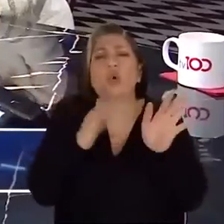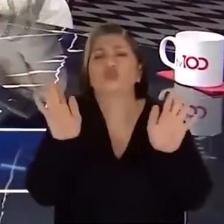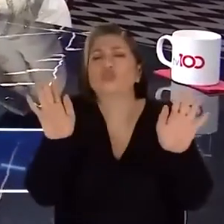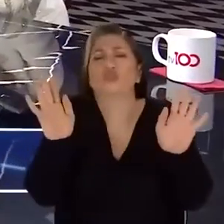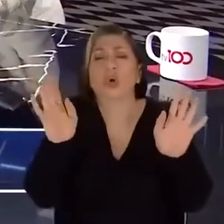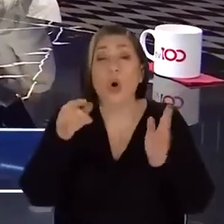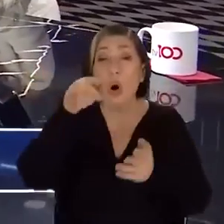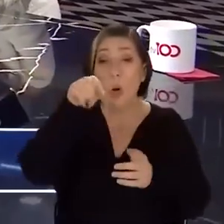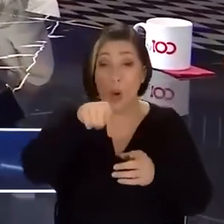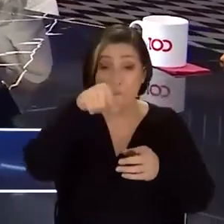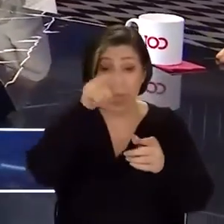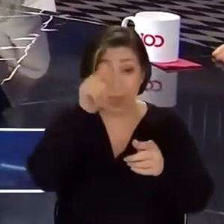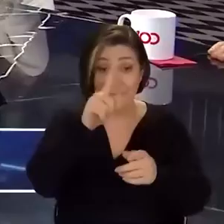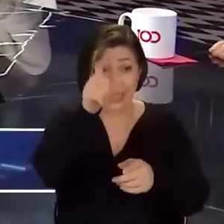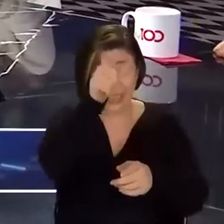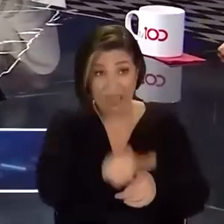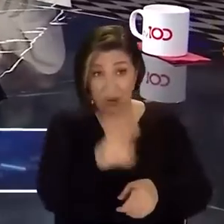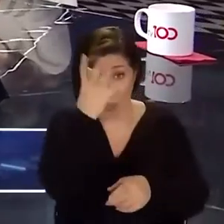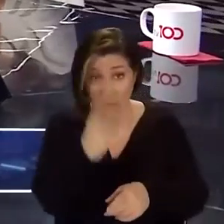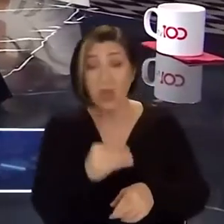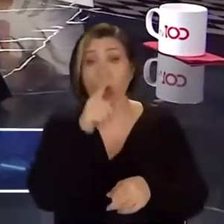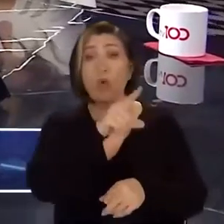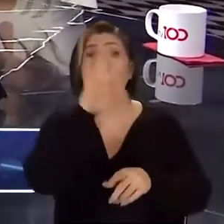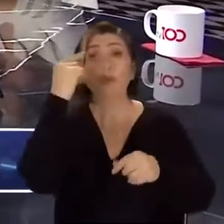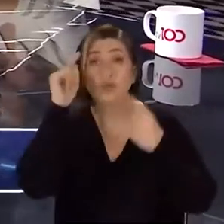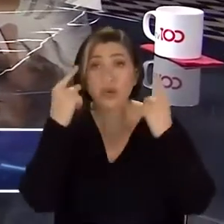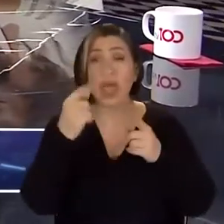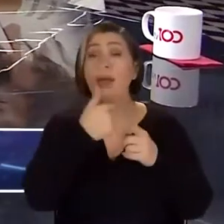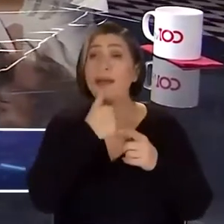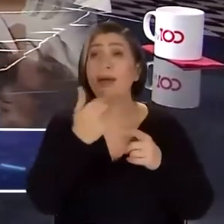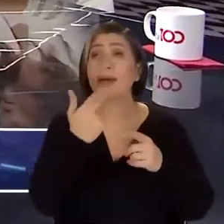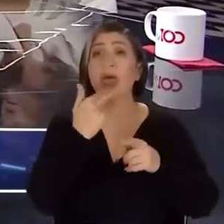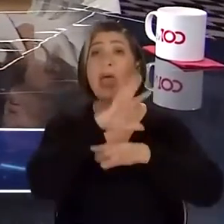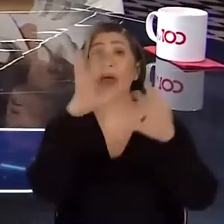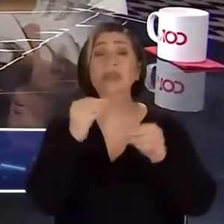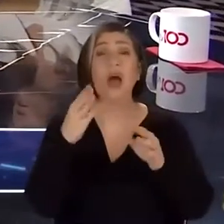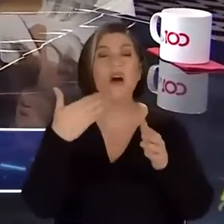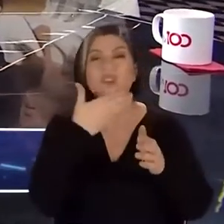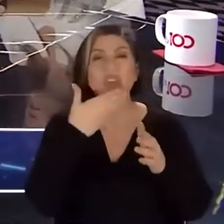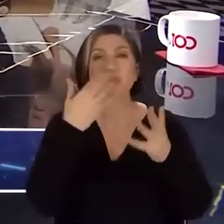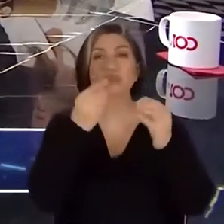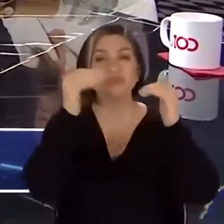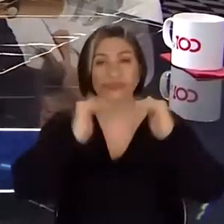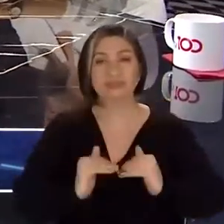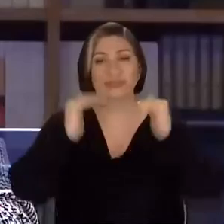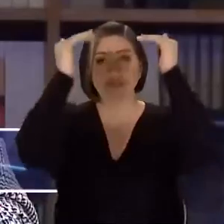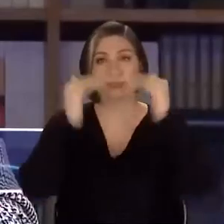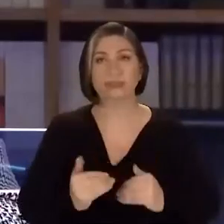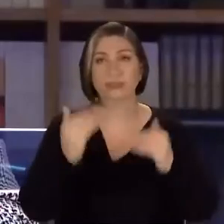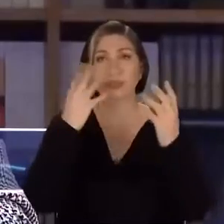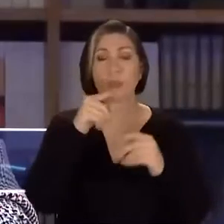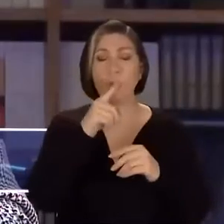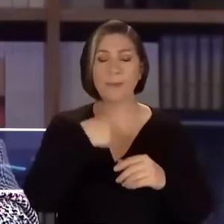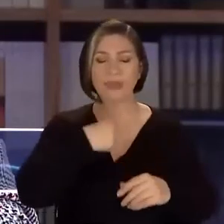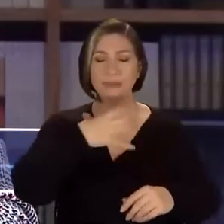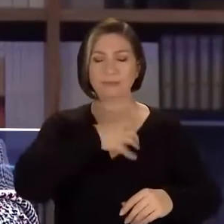bir kişi olsaydı bunun bütün hareketleri, politik düşünceleri, cinsiyeti falan filan hepsi etki edecekti. Bir kişi buna soyundu böyle bir